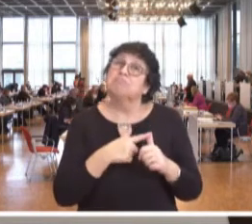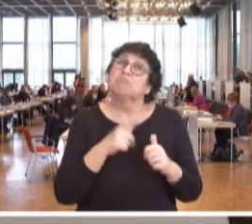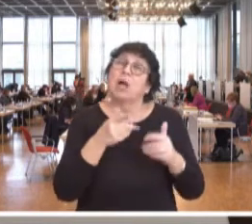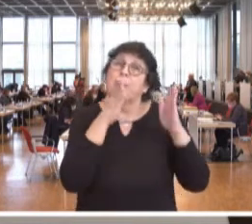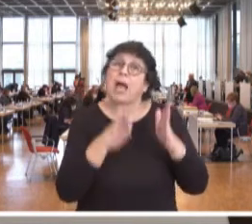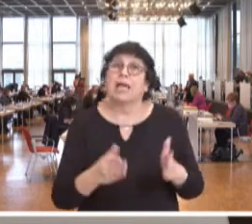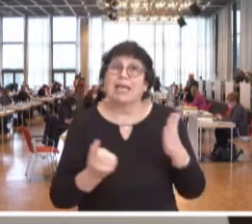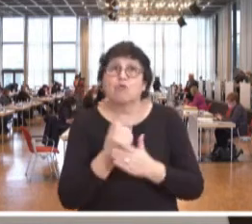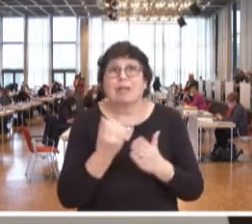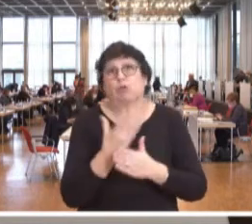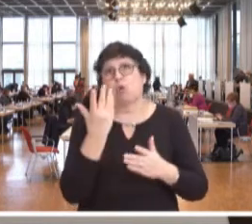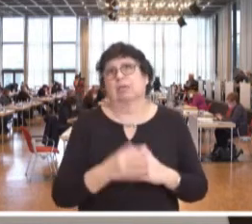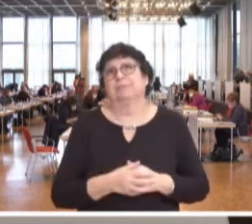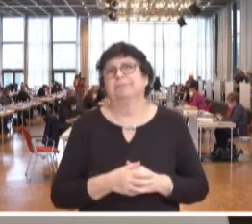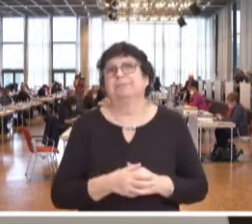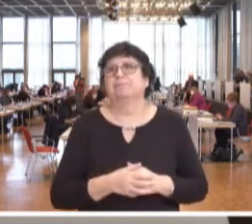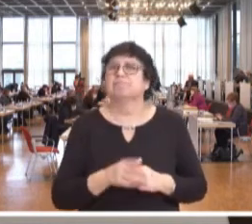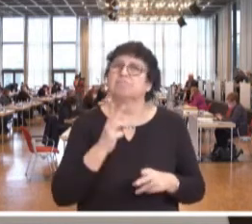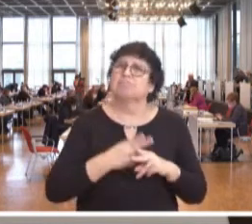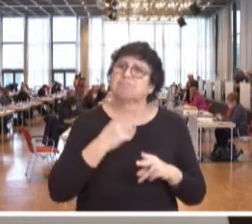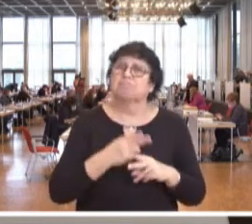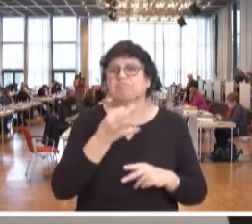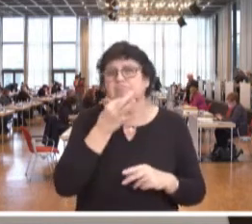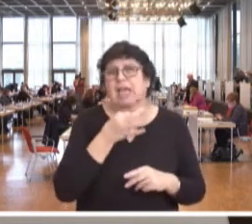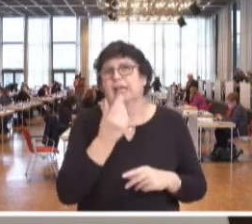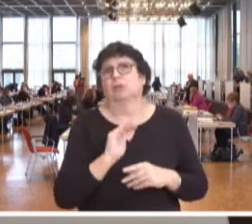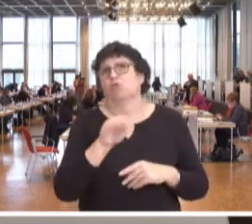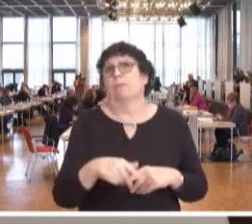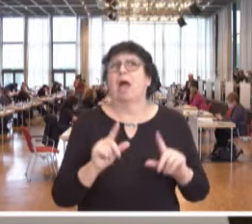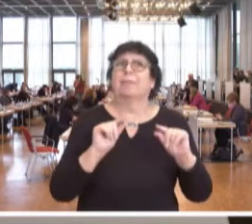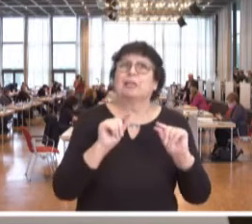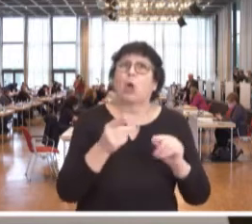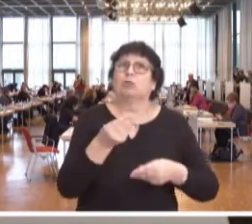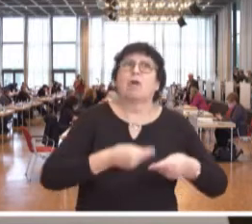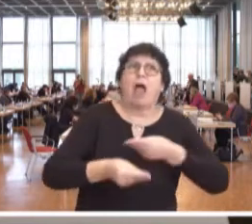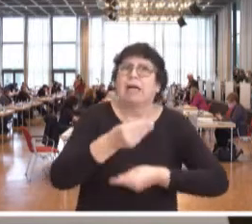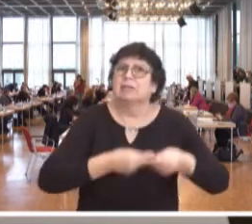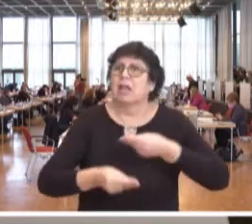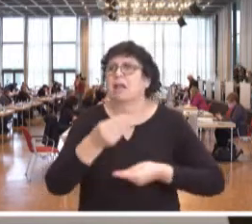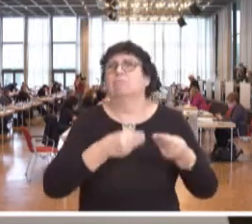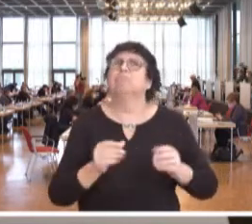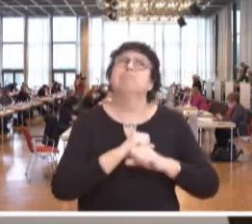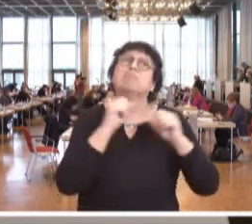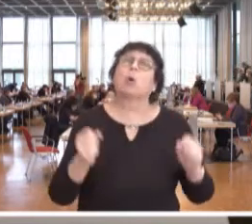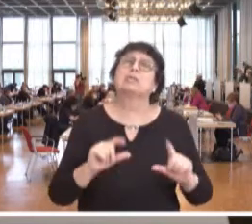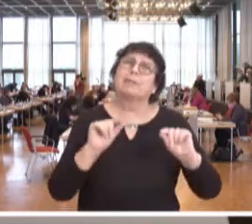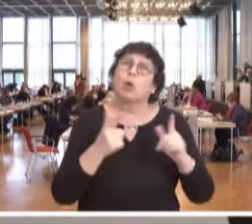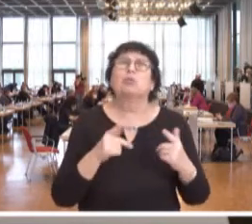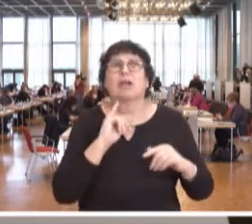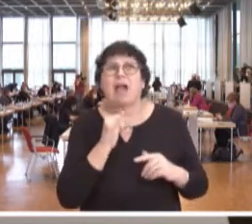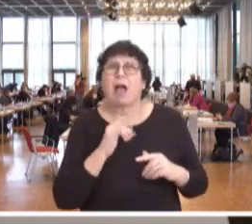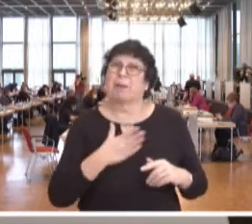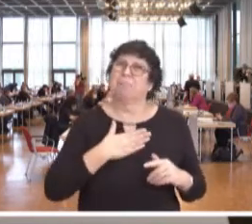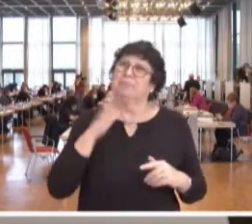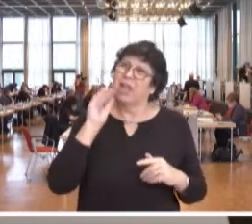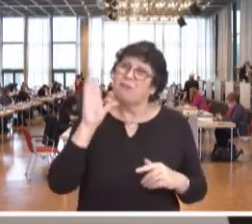Bereich der Kultur. Es wird ja oft geredet über die Bedeutung des Handels, und der hat eine große Bedeutung. Aber nach meinen Erfahrungen ist